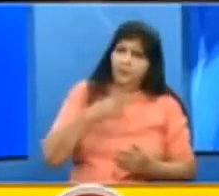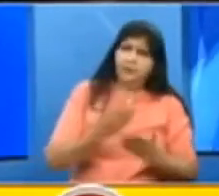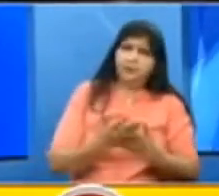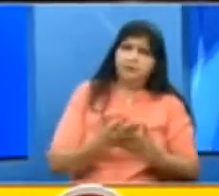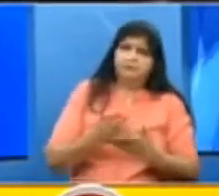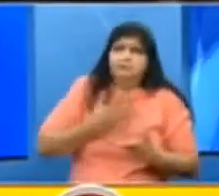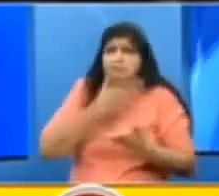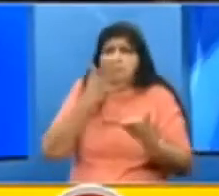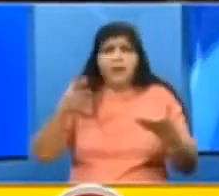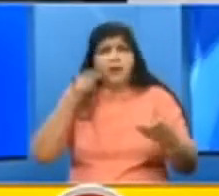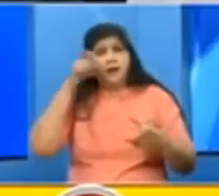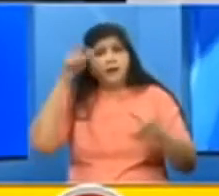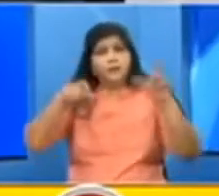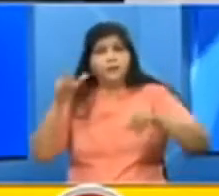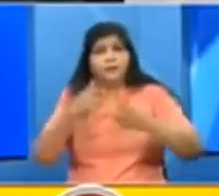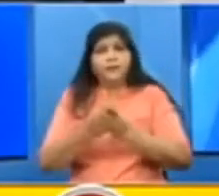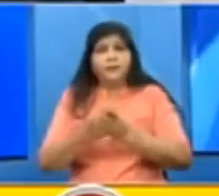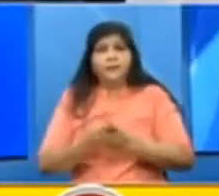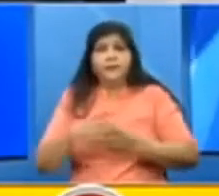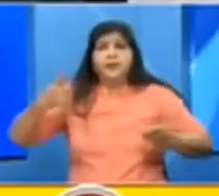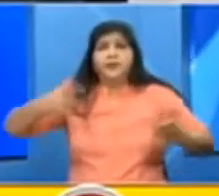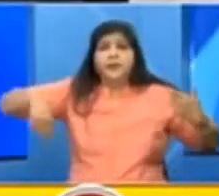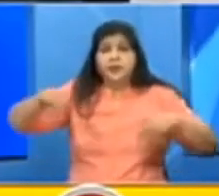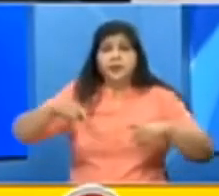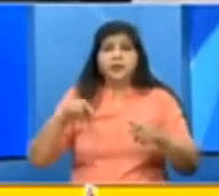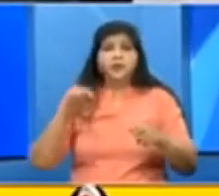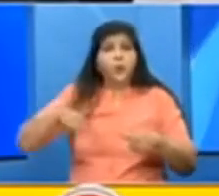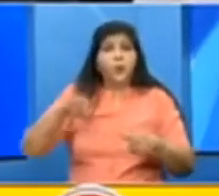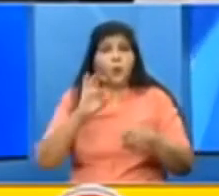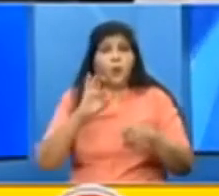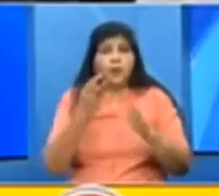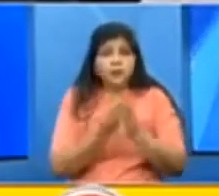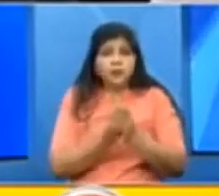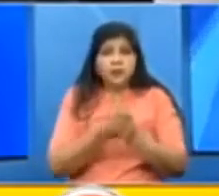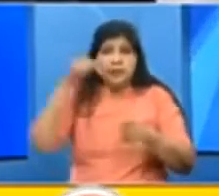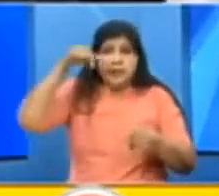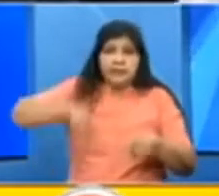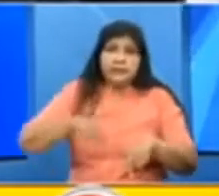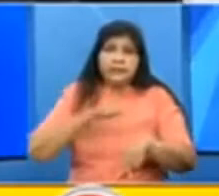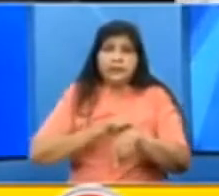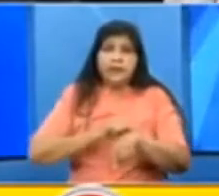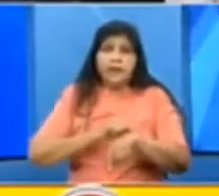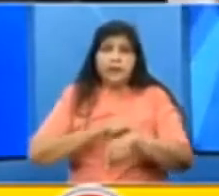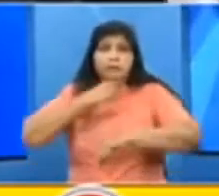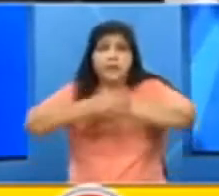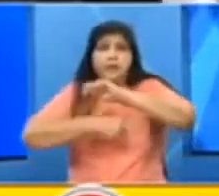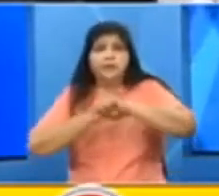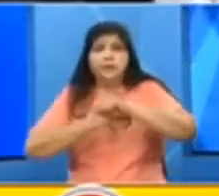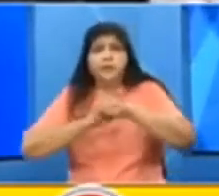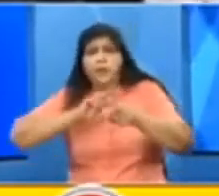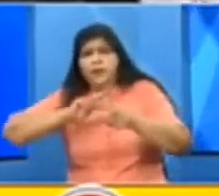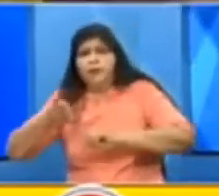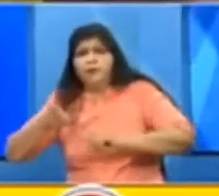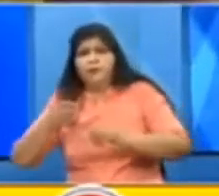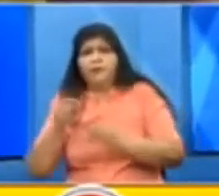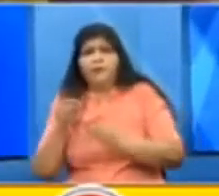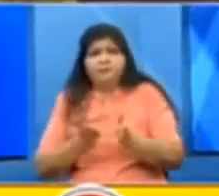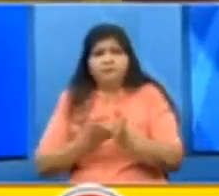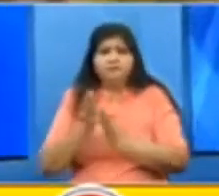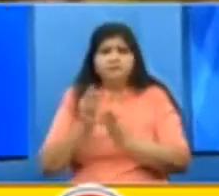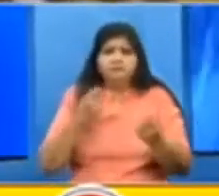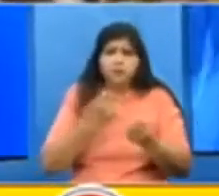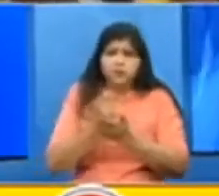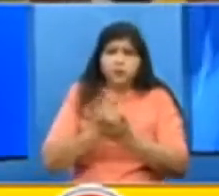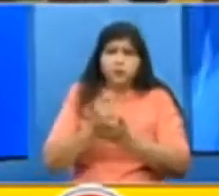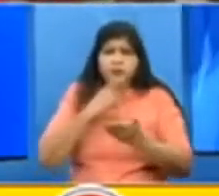कई लोग और संस्थाएं इस बार रक्षाबंधन को अलग तरीके से मनाने का अभियान चला रहे हैं।